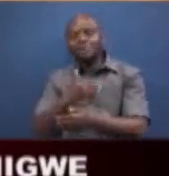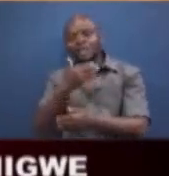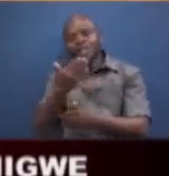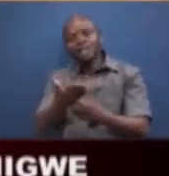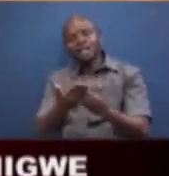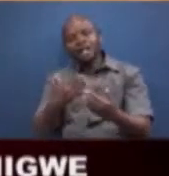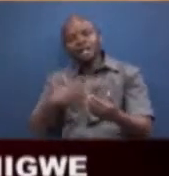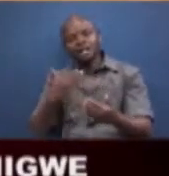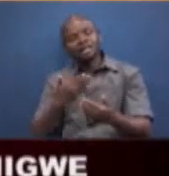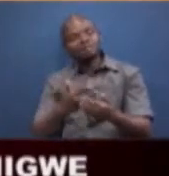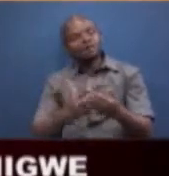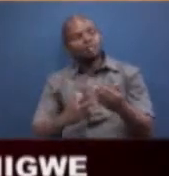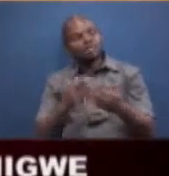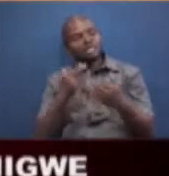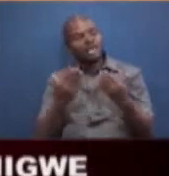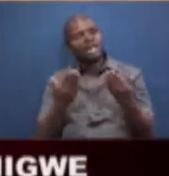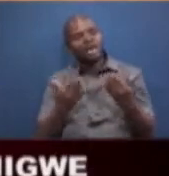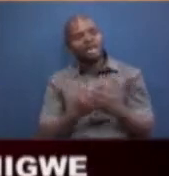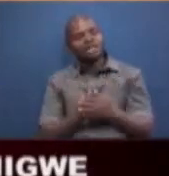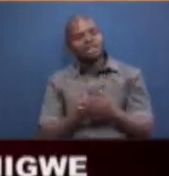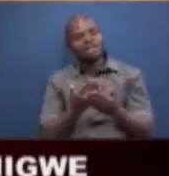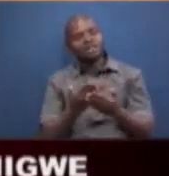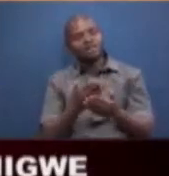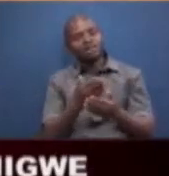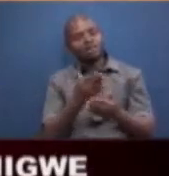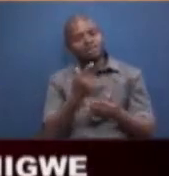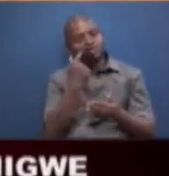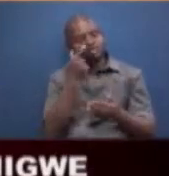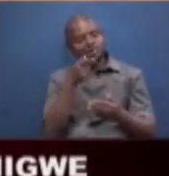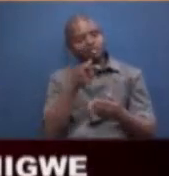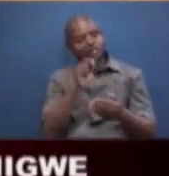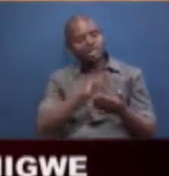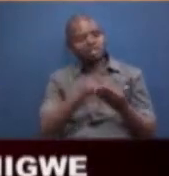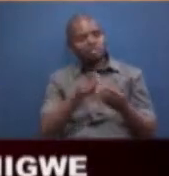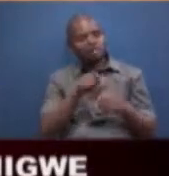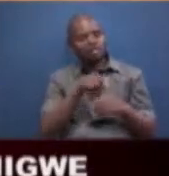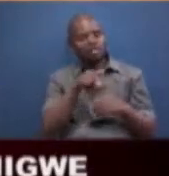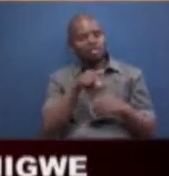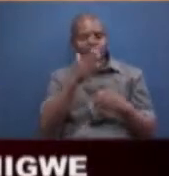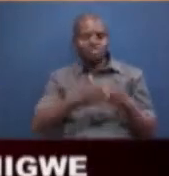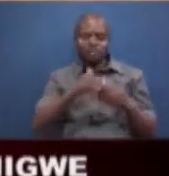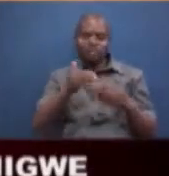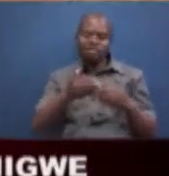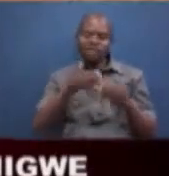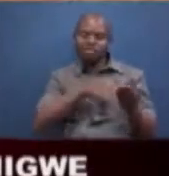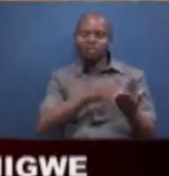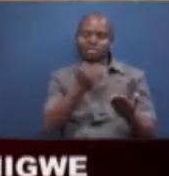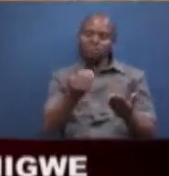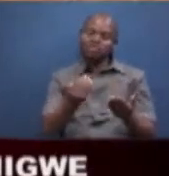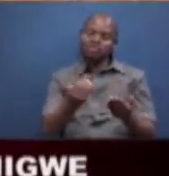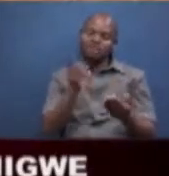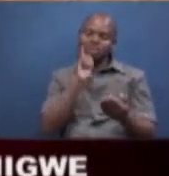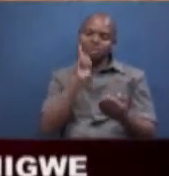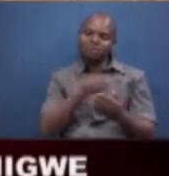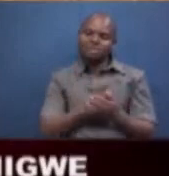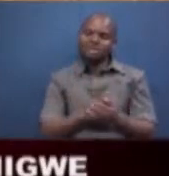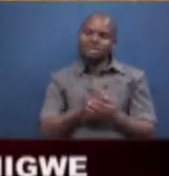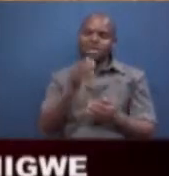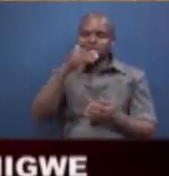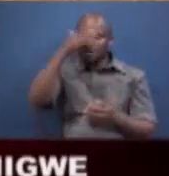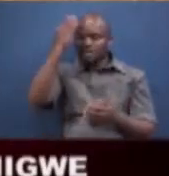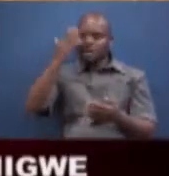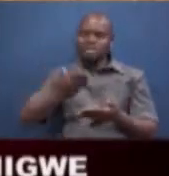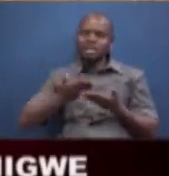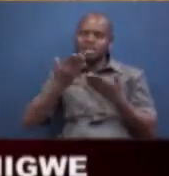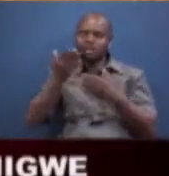labda anahitaji sengine operation ya haraka haraka. Sasa wale wakunga nakuta wanashindwa, mwisho wa siku wanapelekea kifo cha mtoto na mama. Serikali